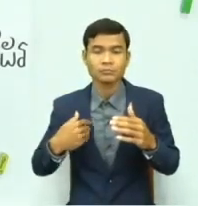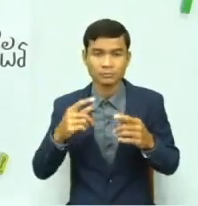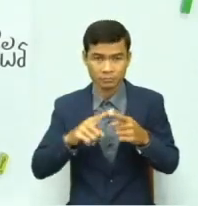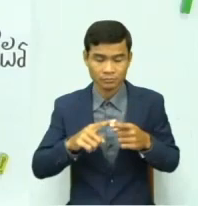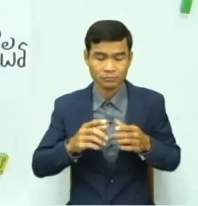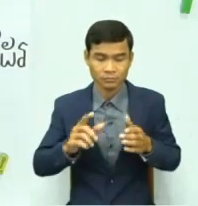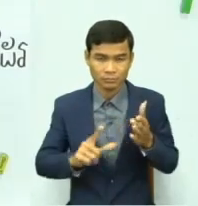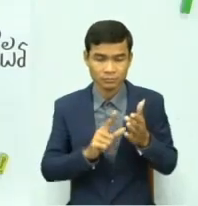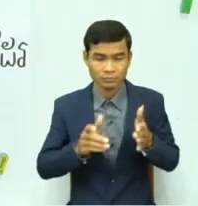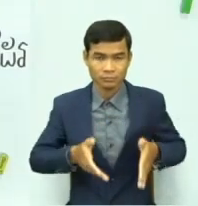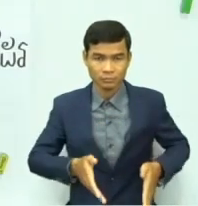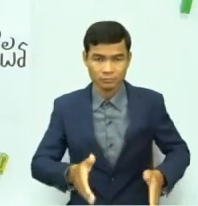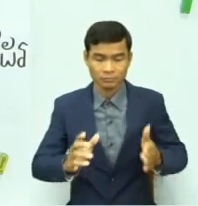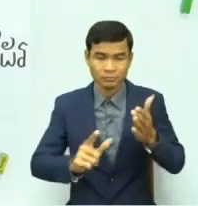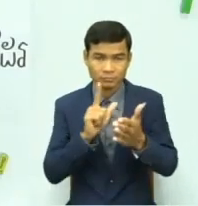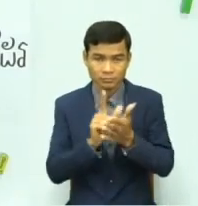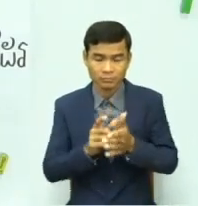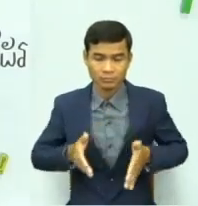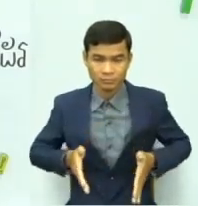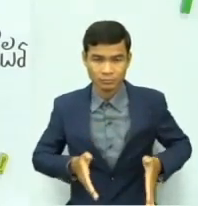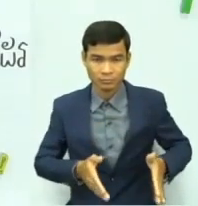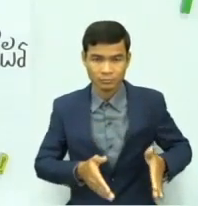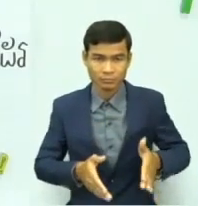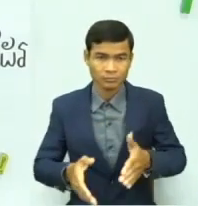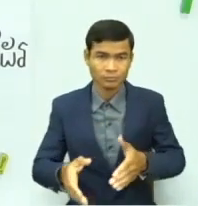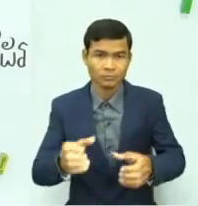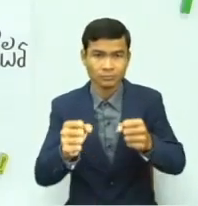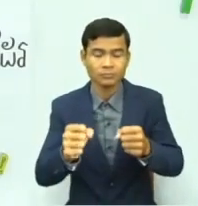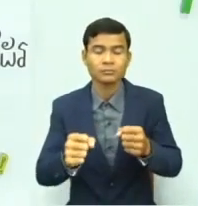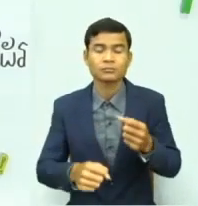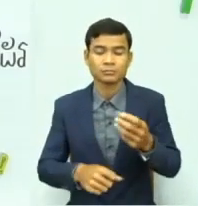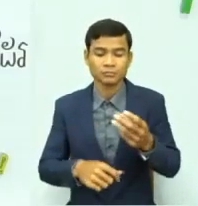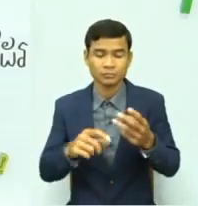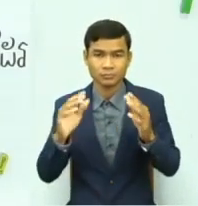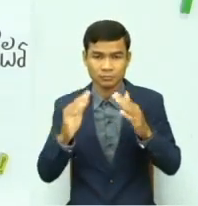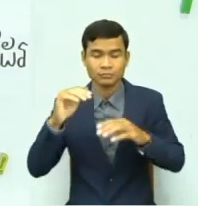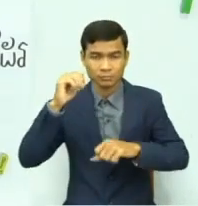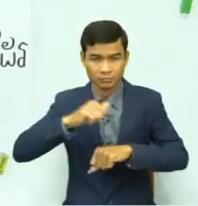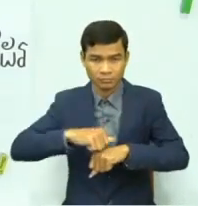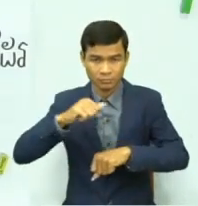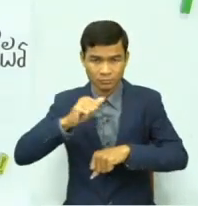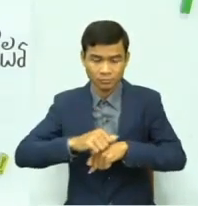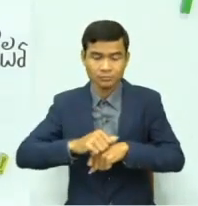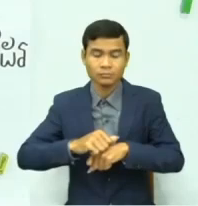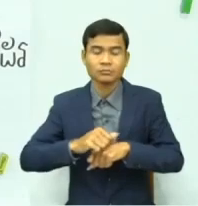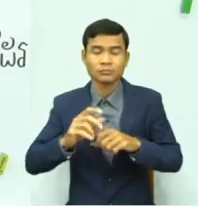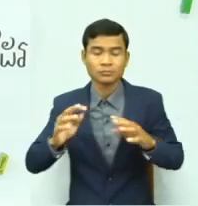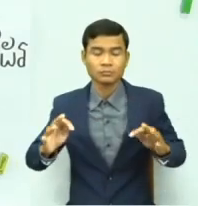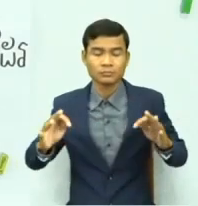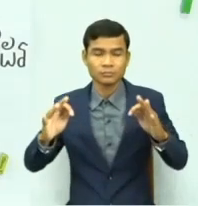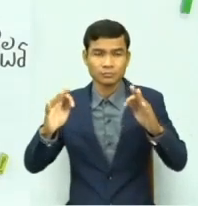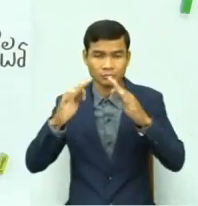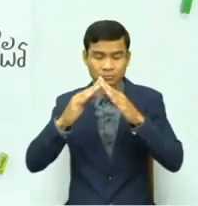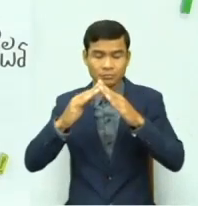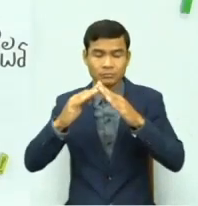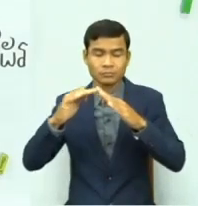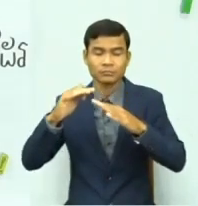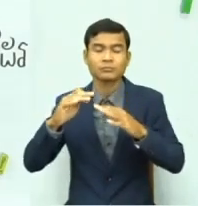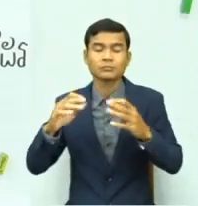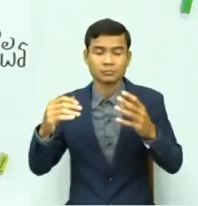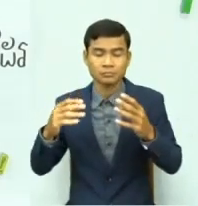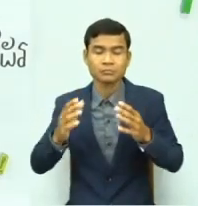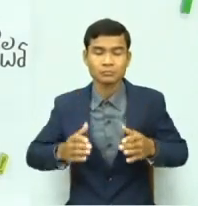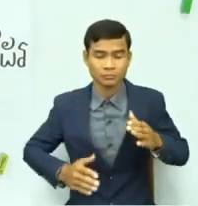chiết, phơi lốm, tẹt thmó, vì lá, spin a